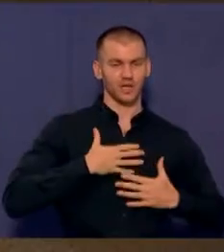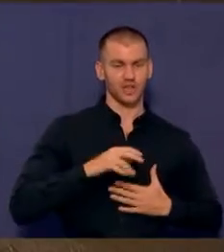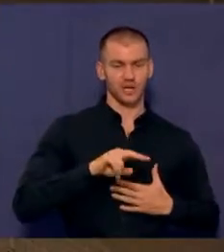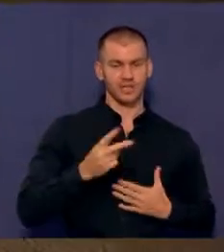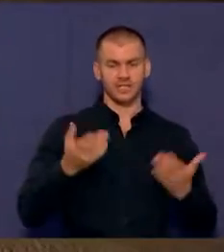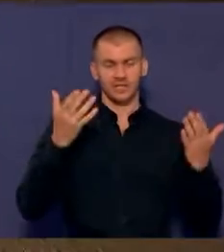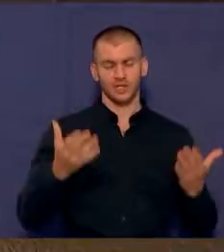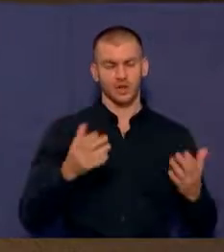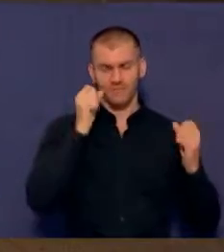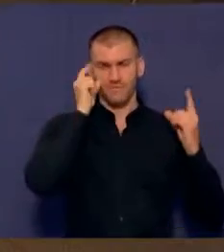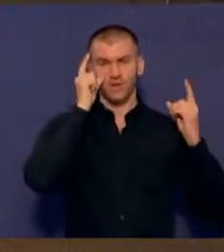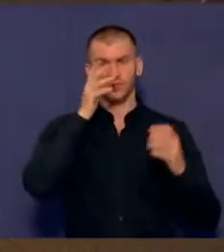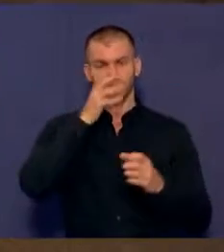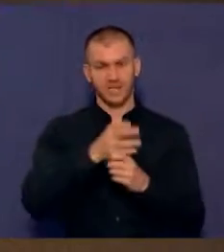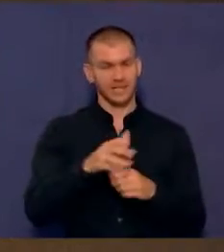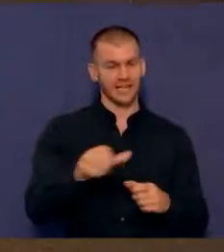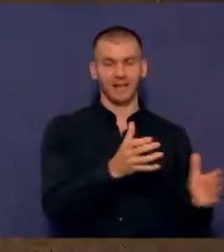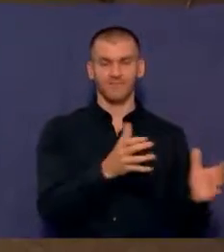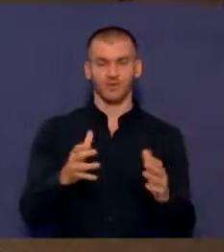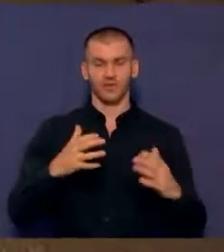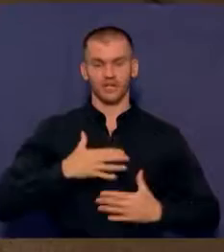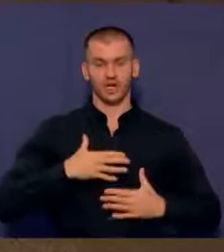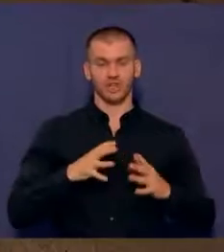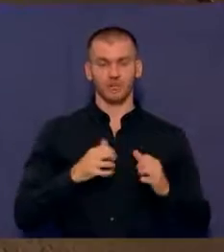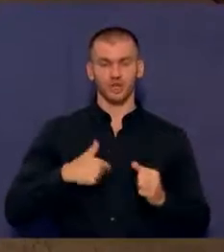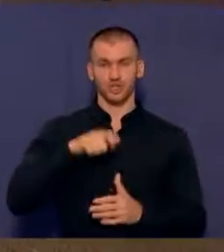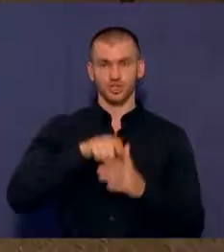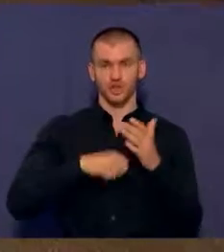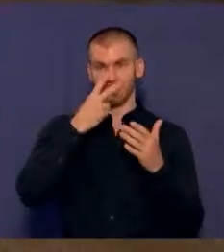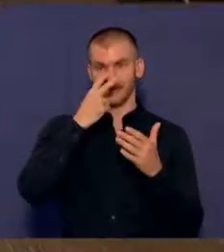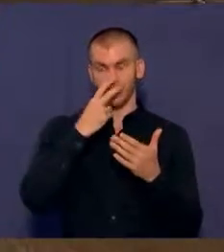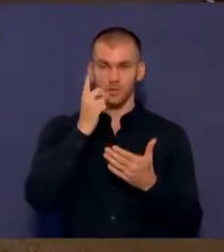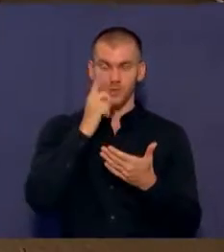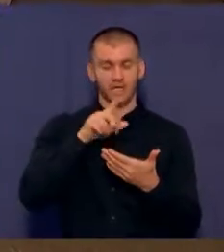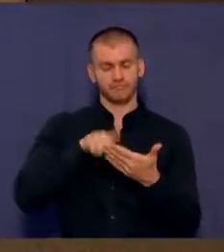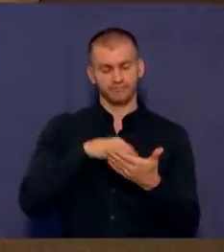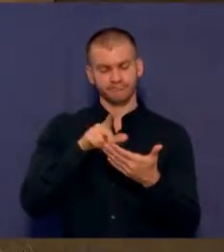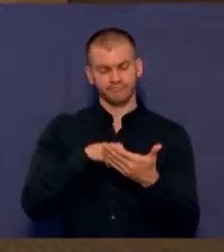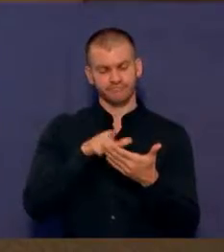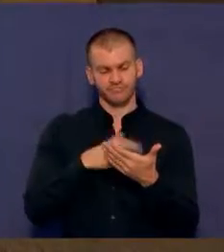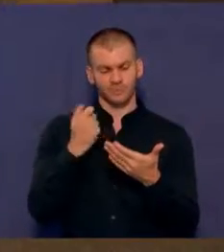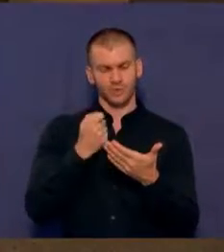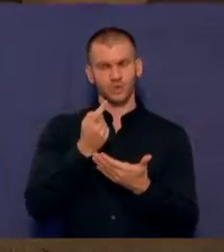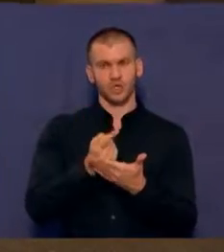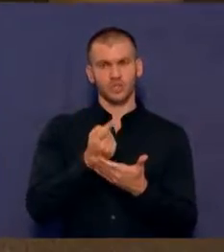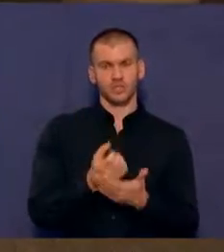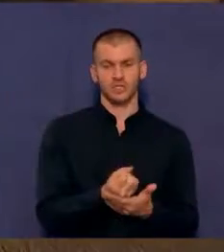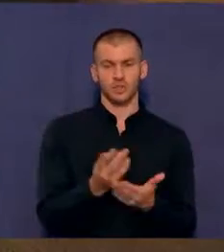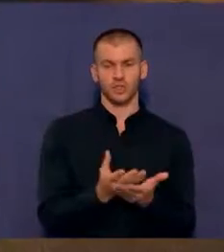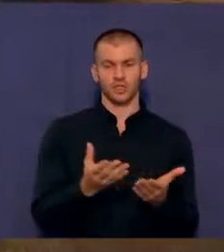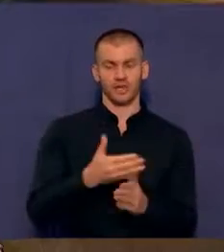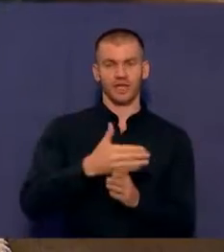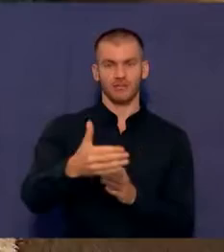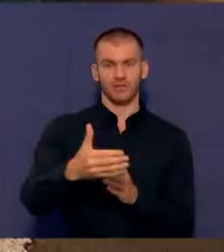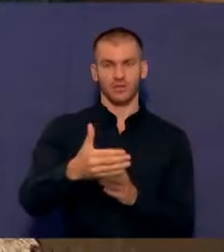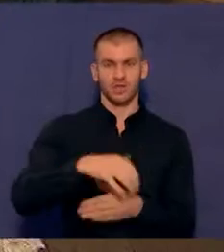hotellet visserligen. Alla är fortfarande glada, men man börjar liksom scrolla sitt nyhetsflöde. Mm. Och förstå att det är någonting som är skumt. Någon dag senare så börjar